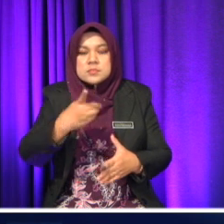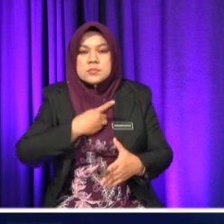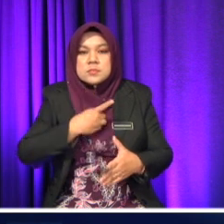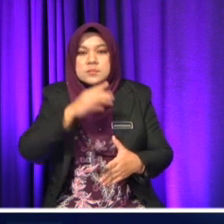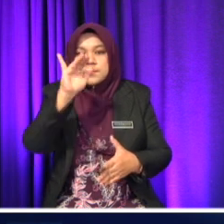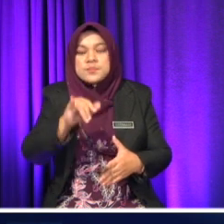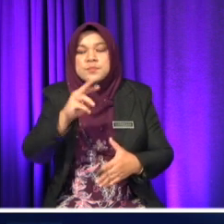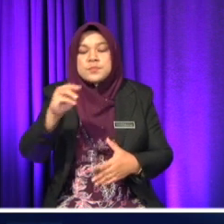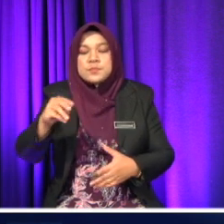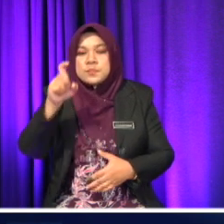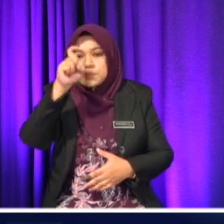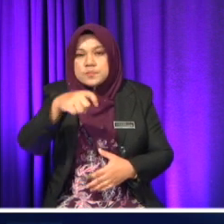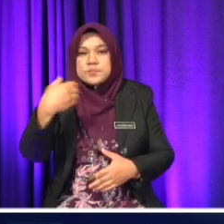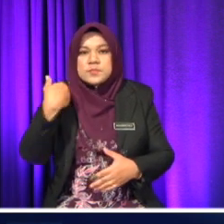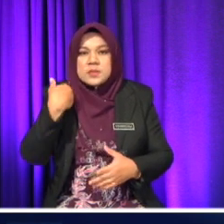yaitu